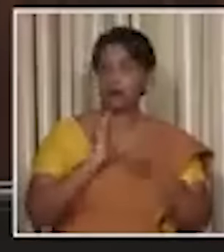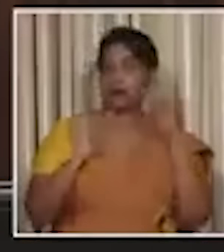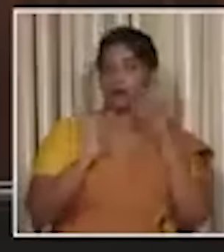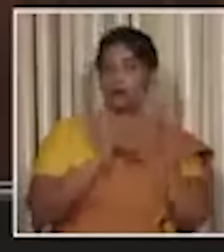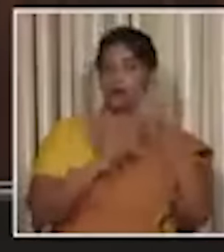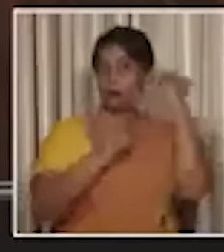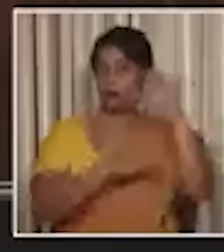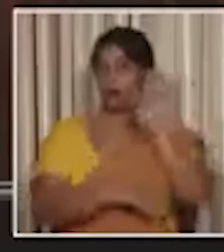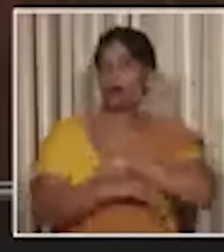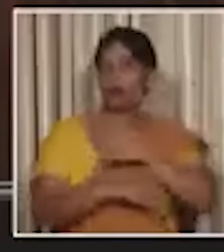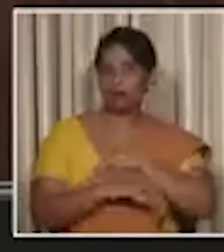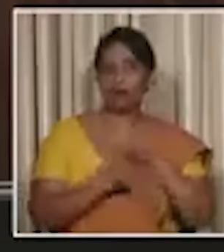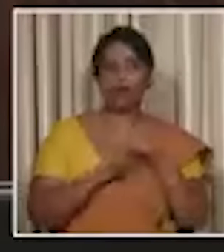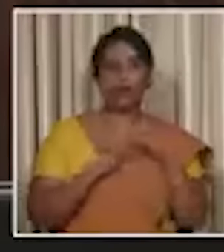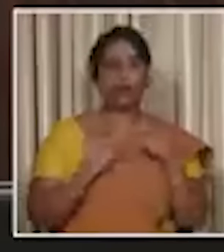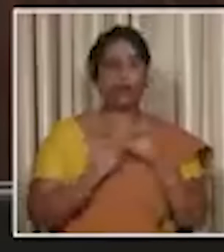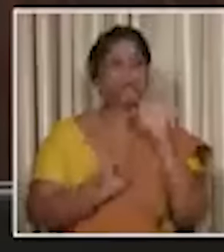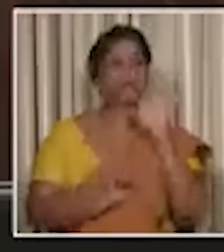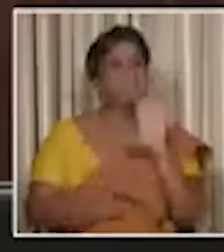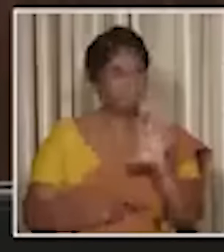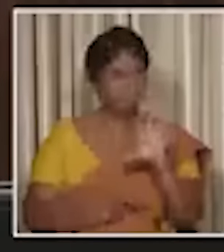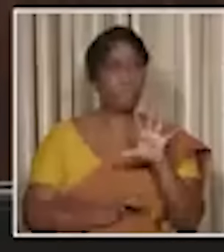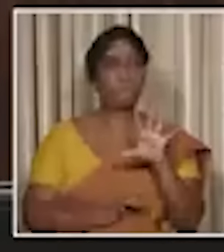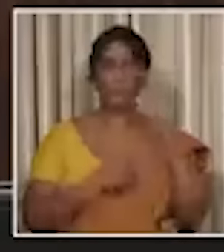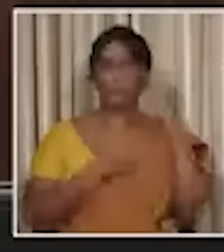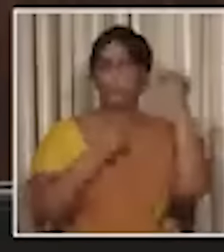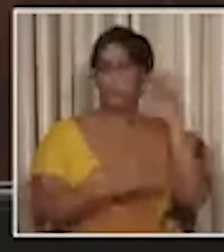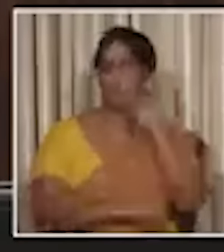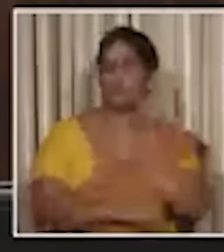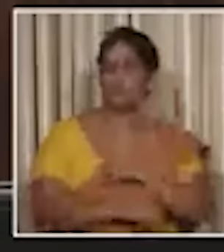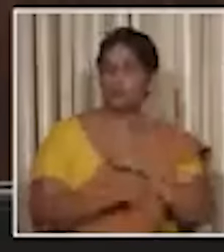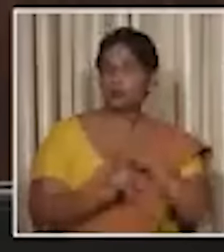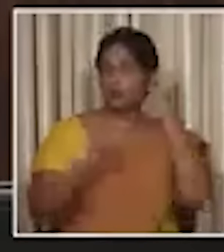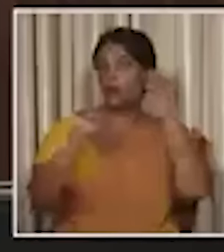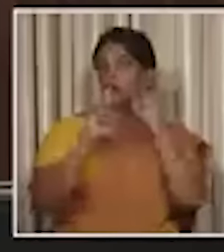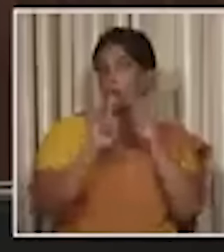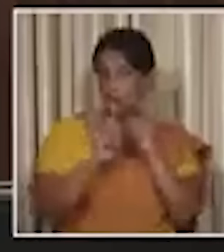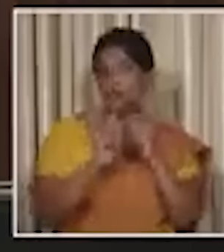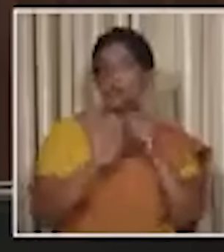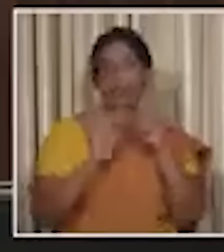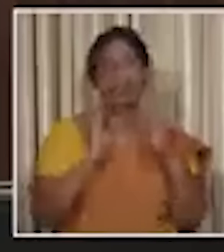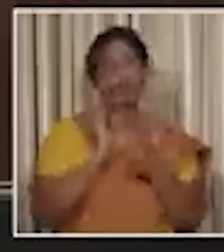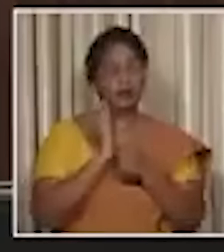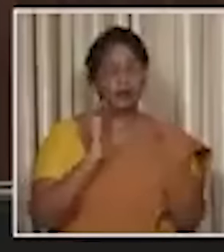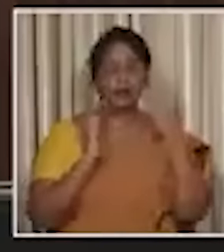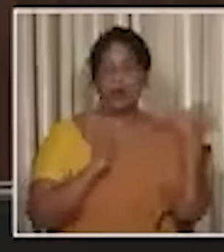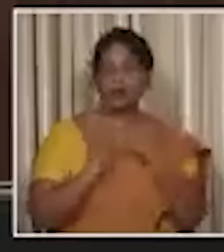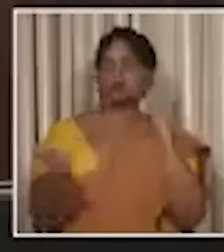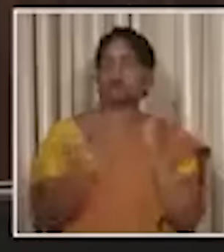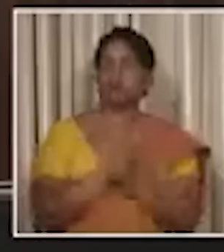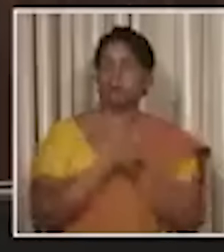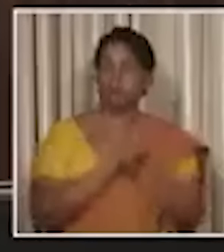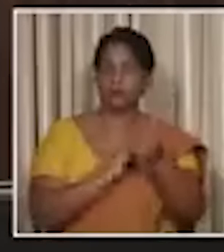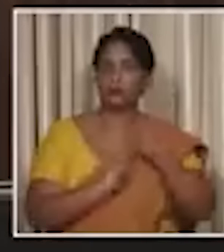தவிசாளராகவும் அதேபோல் ஜனாதிபதி டிஜிட்டல் தொழில்நுட்பத்துறை அமைச்சின் ஆலோசகராகவும் நியமிக்க நடவடிக்கை